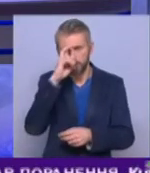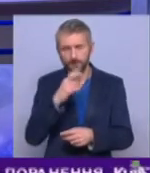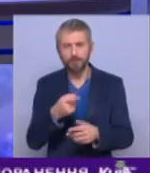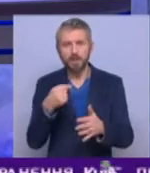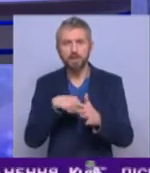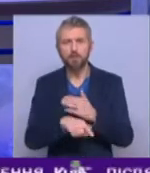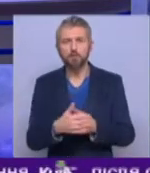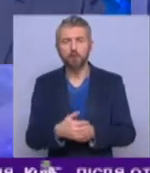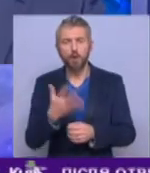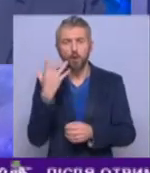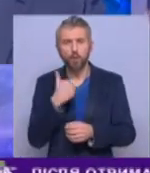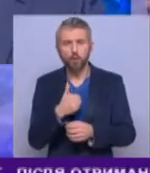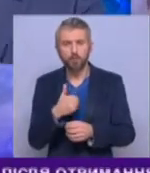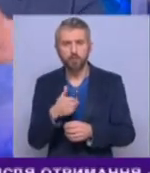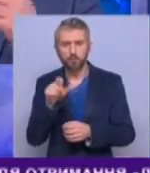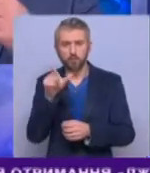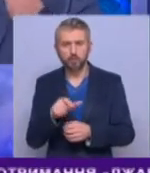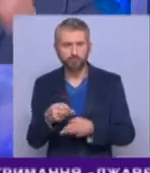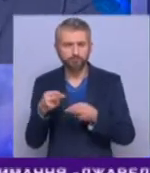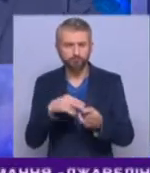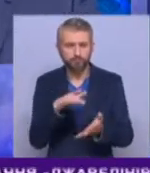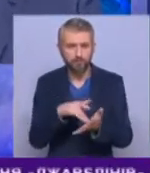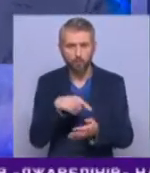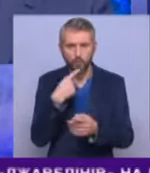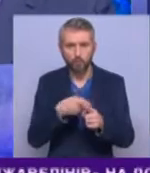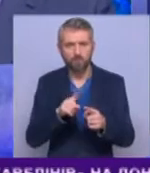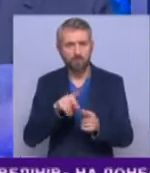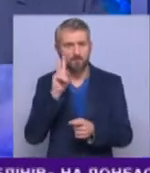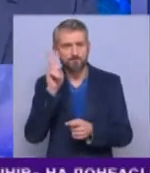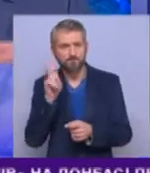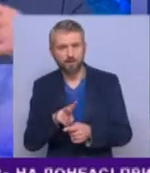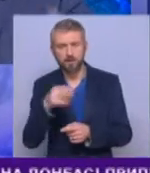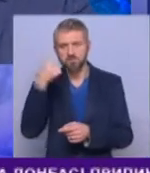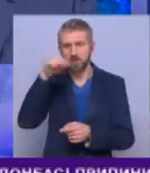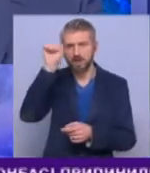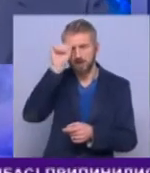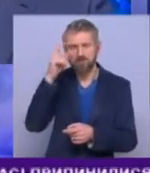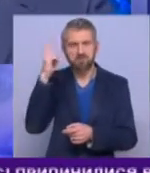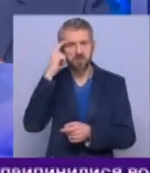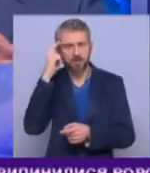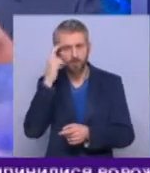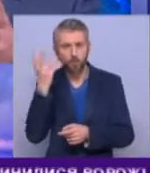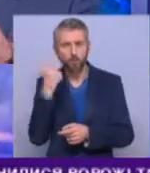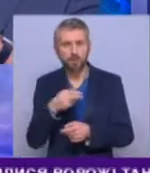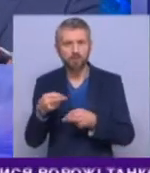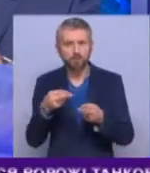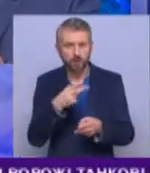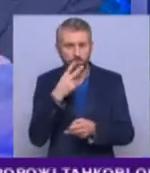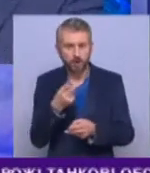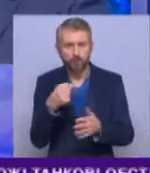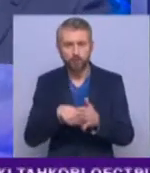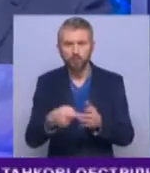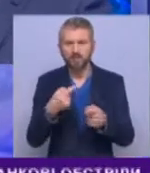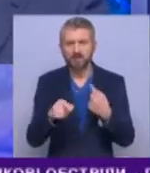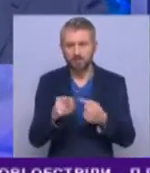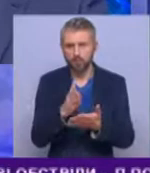Тобто, коли заїжджає людина в місто, вона каже, о, це Відень, це Берлін, це Київ. От ви, коли заїжджаєте, ви бачите, в чому